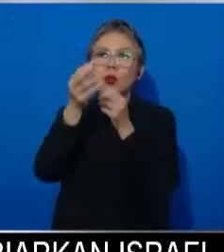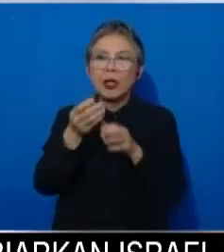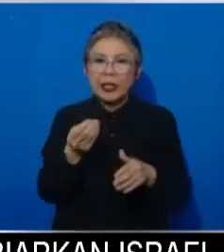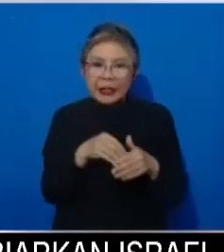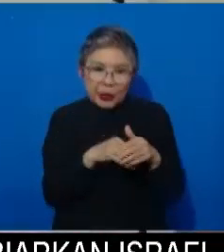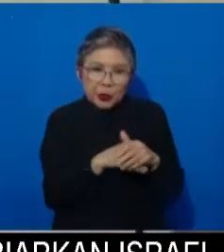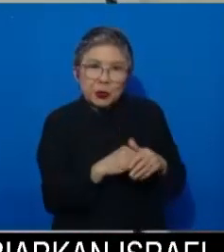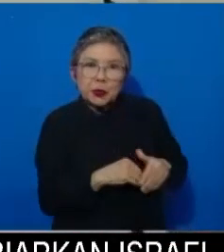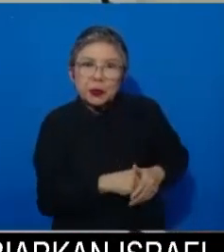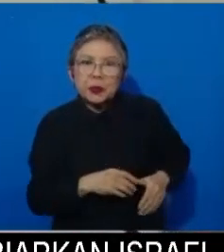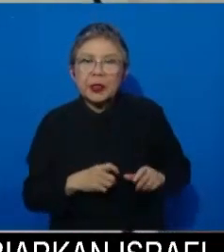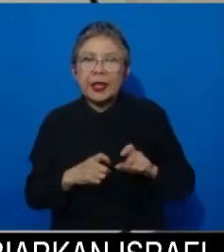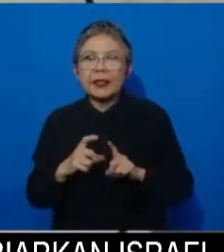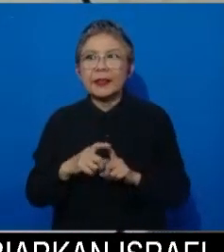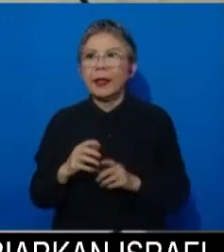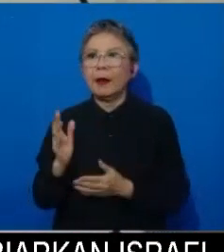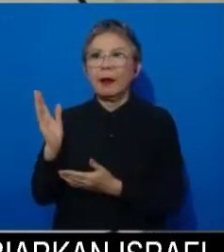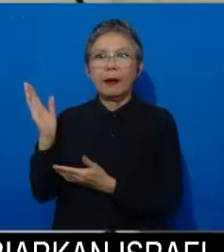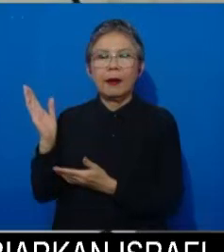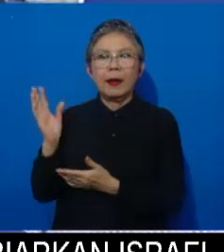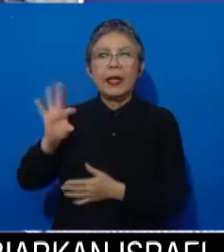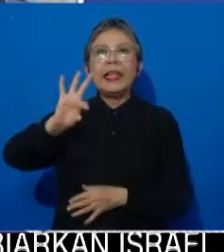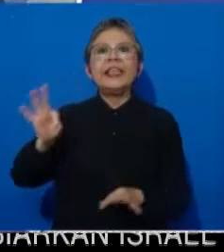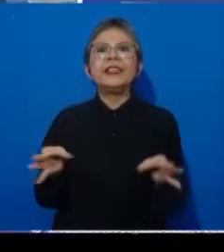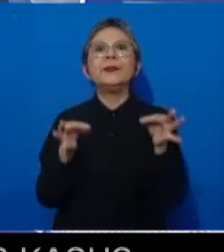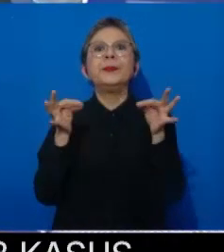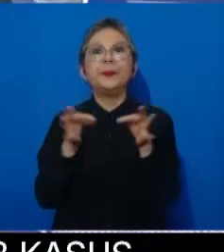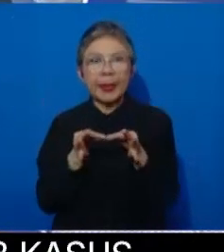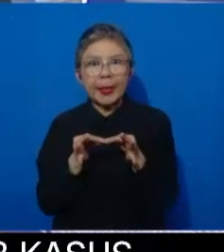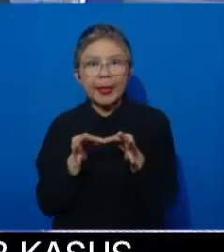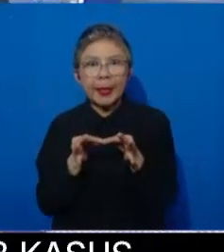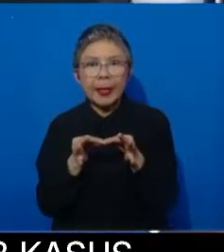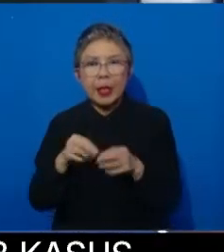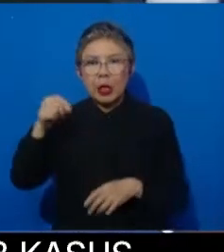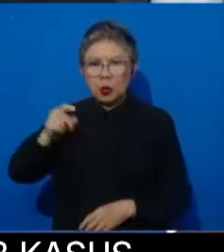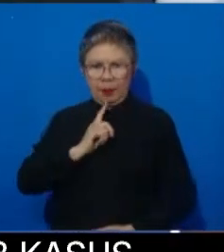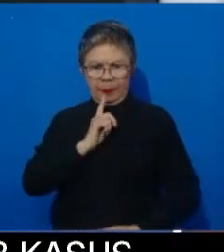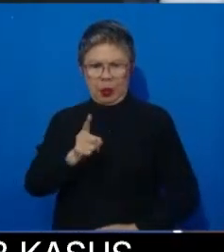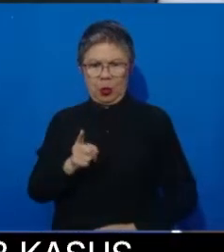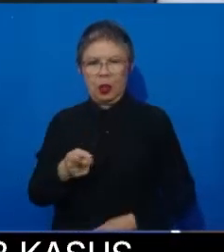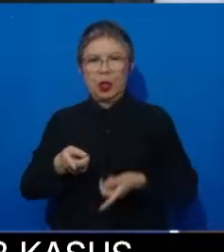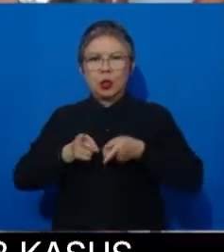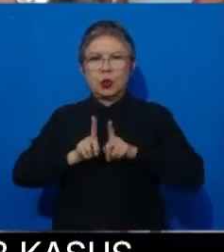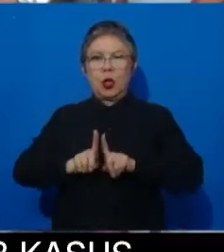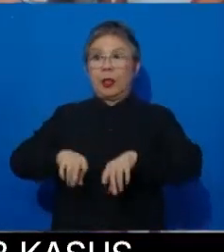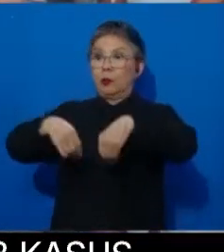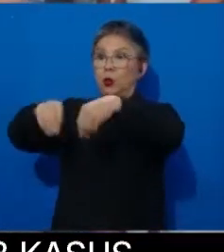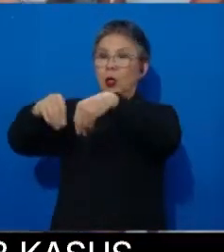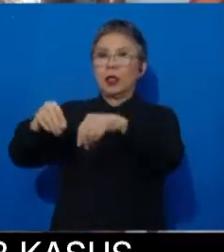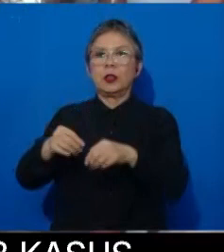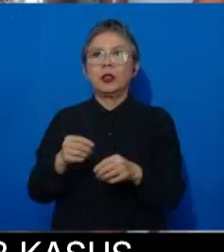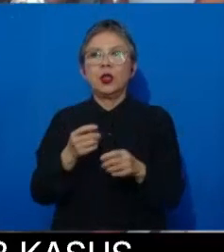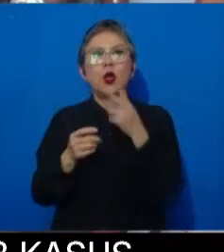oleh siswa sekolah dasar di Jember, Jawa Timur. Sekolah menegaskan pasangan suami istri yang menjual rokok